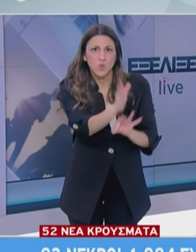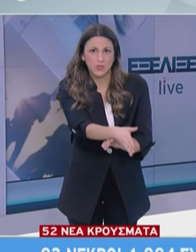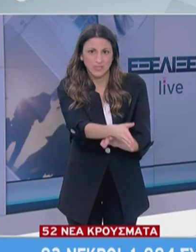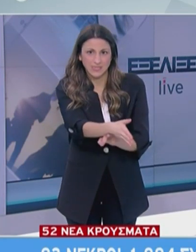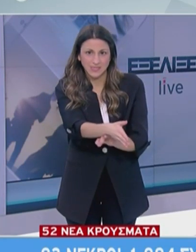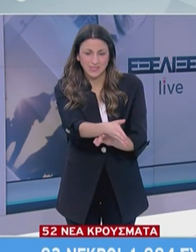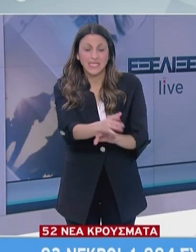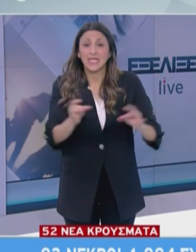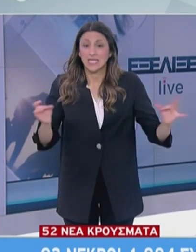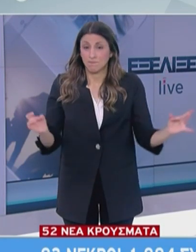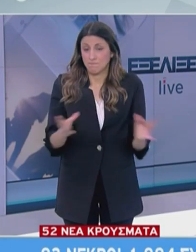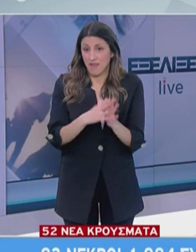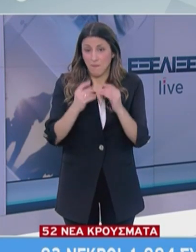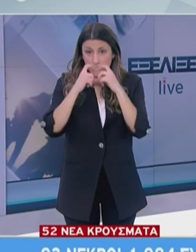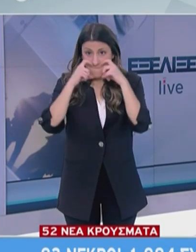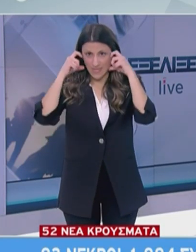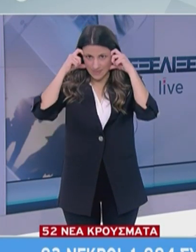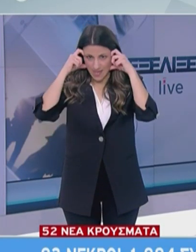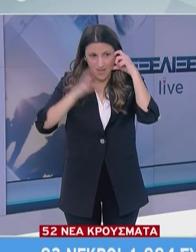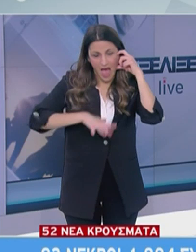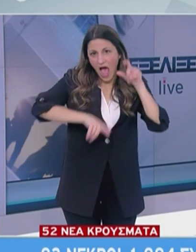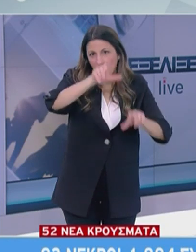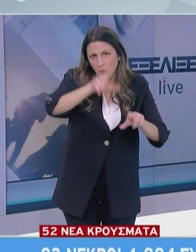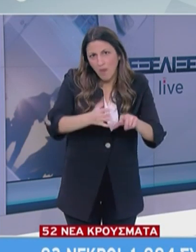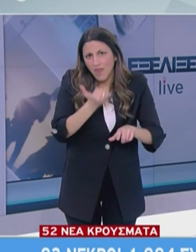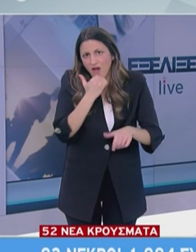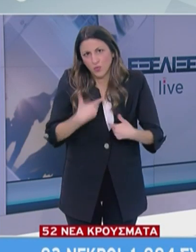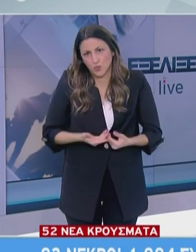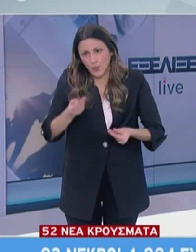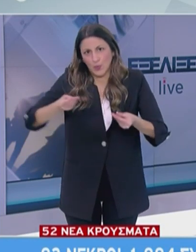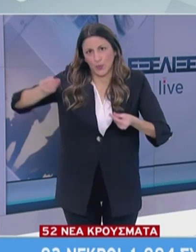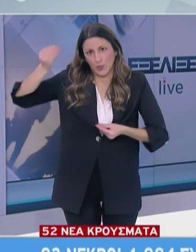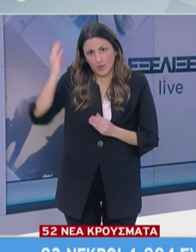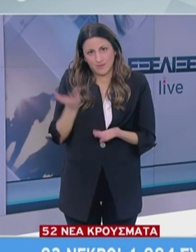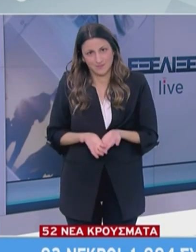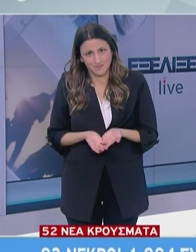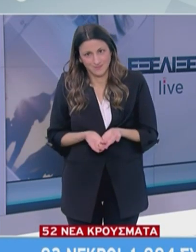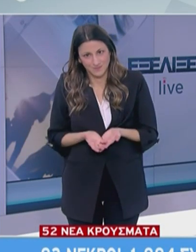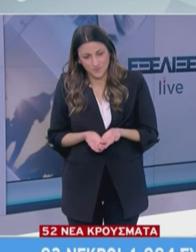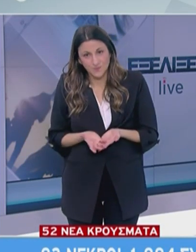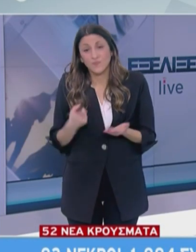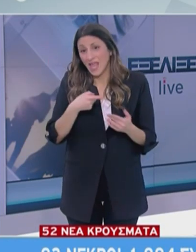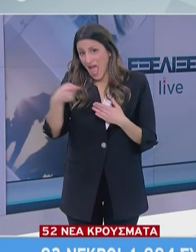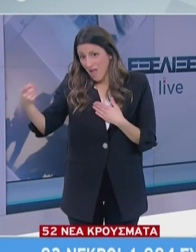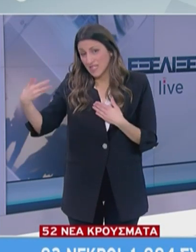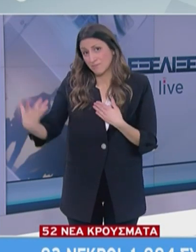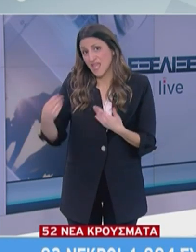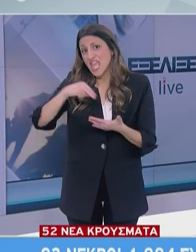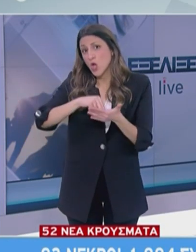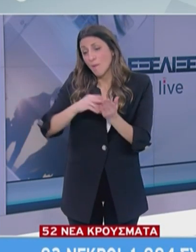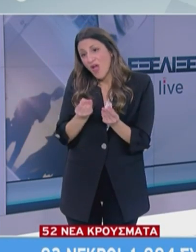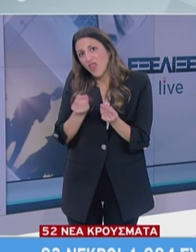για να καταλάβετε, μια τέτοια μάσκα, ας πούμε, στο γενικό κοινό, θα ήταν λάθος να χρησιμοποιείτε. Άσε που πρέπει να τη φυλάς για τους επαγγελματίες υγείας.